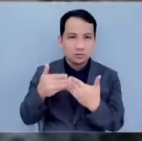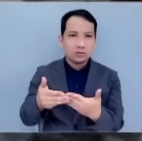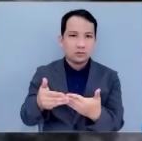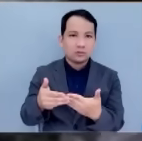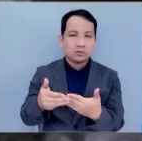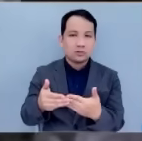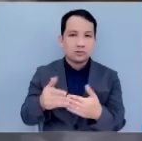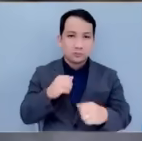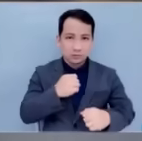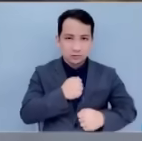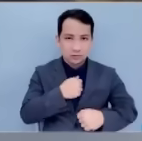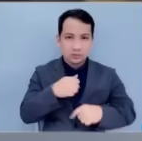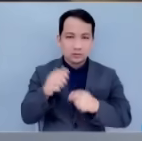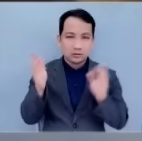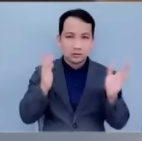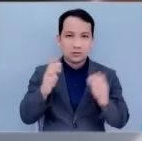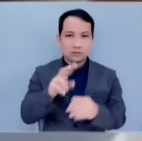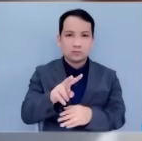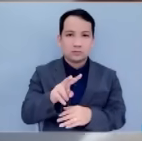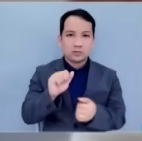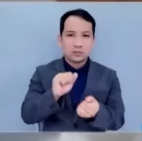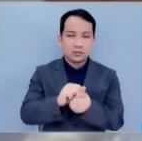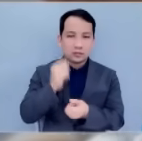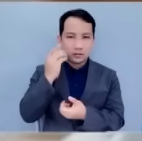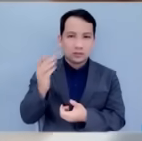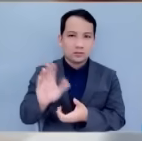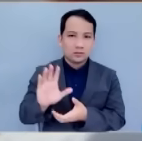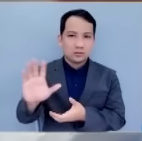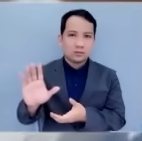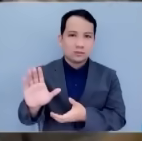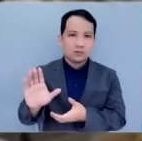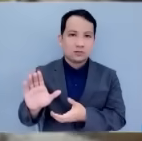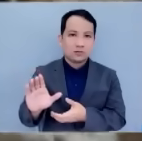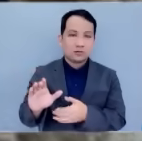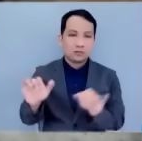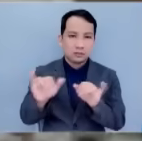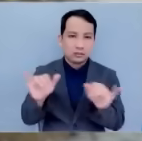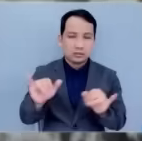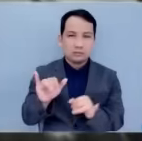military service ni V kasama ang kanyang co-Bangtan Boys.